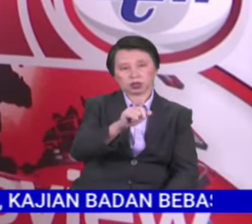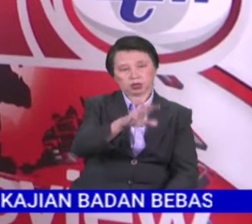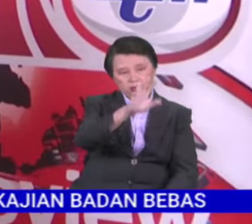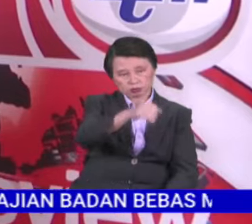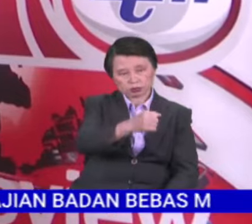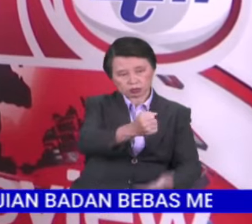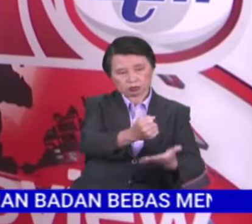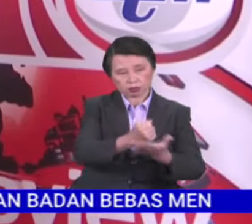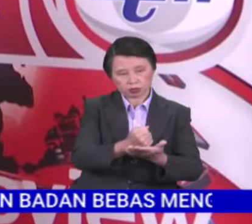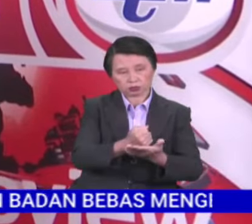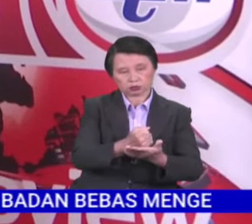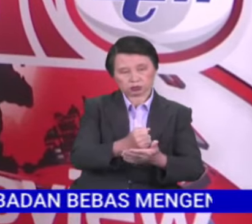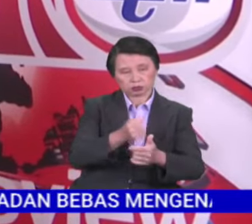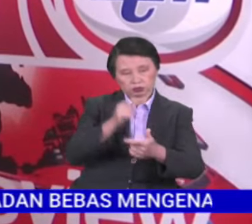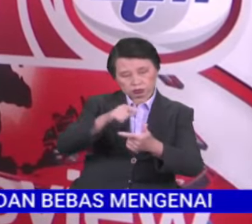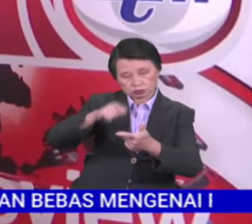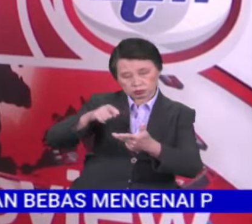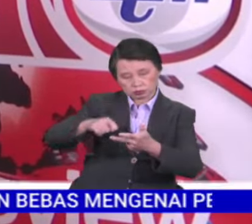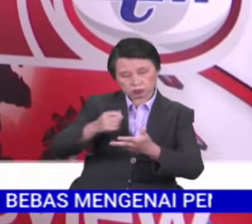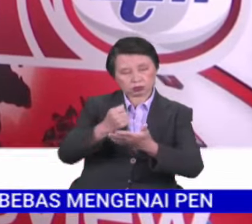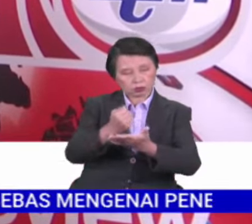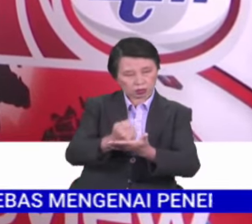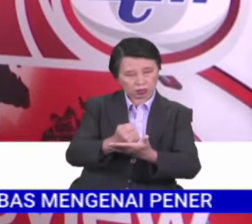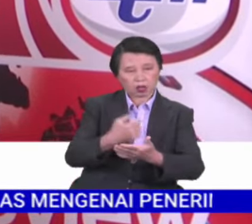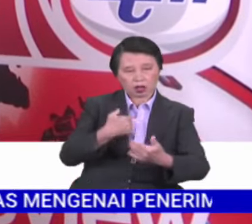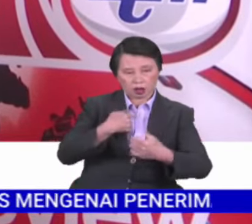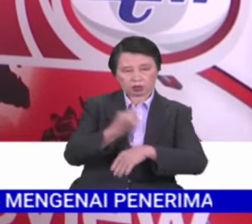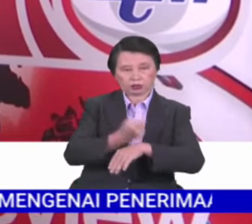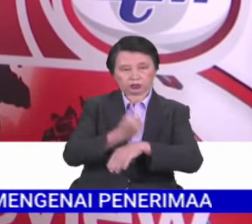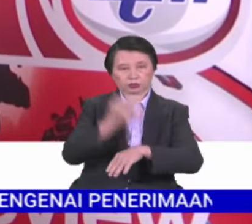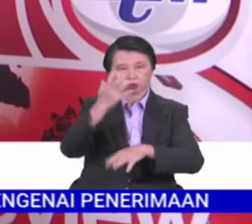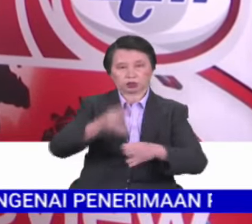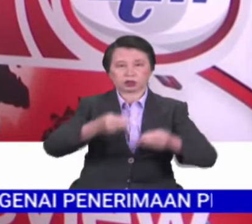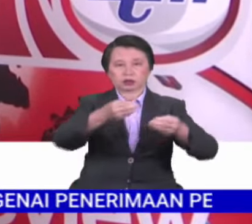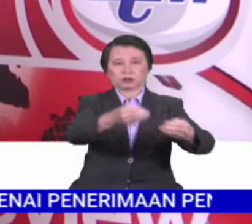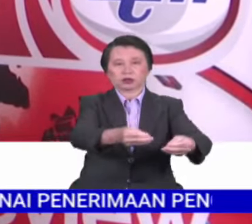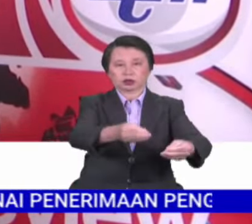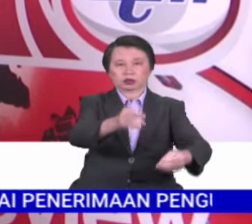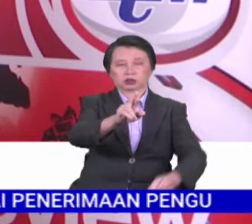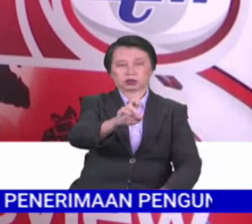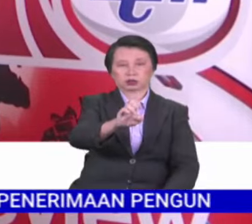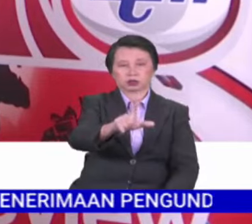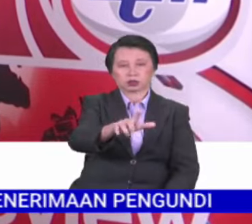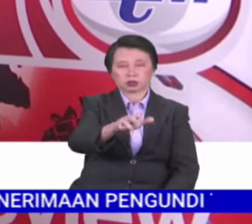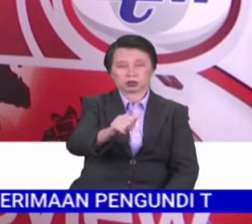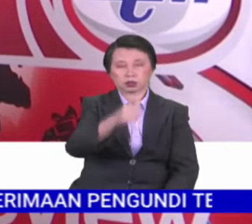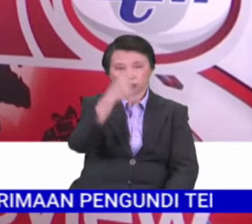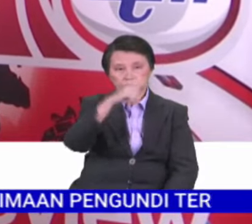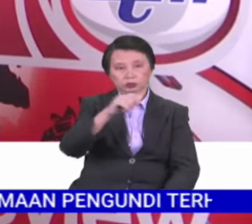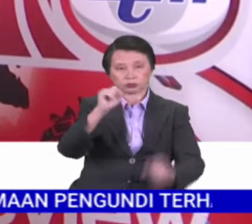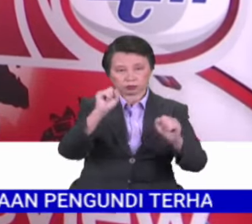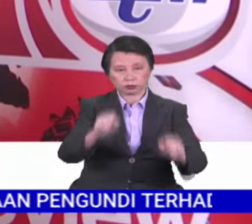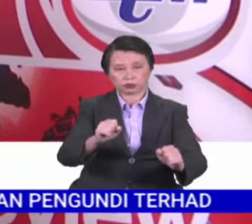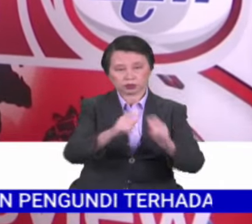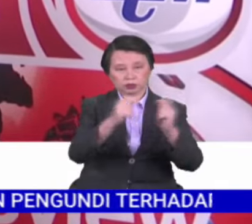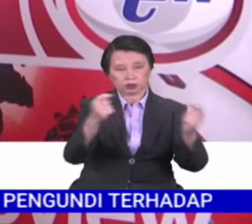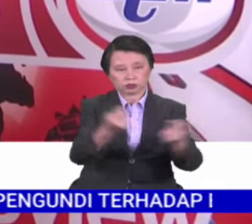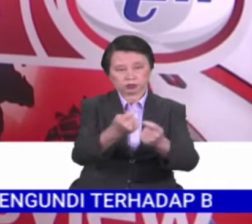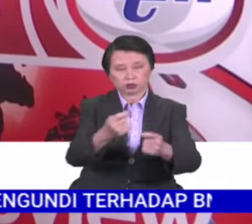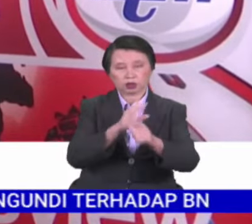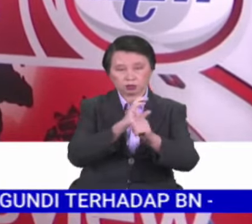membantu segenap aspek, yang mana ada tugas-tugas yang akan diberikan kepada rela yang tidak kritikal bagi membolehkan pasukan